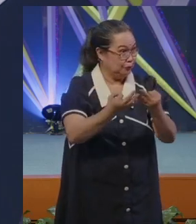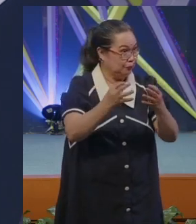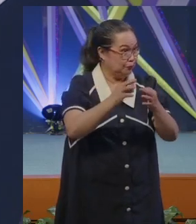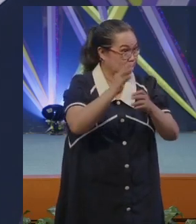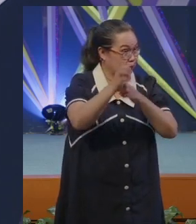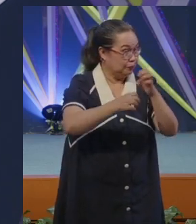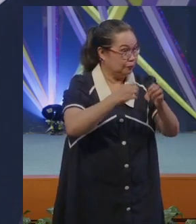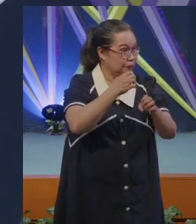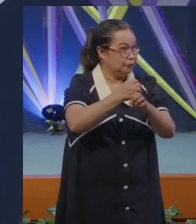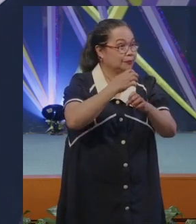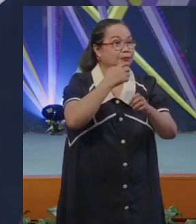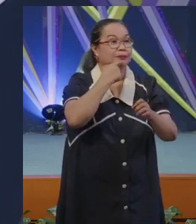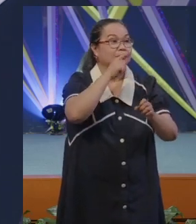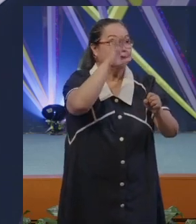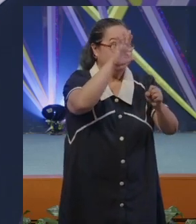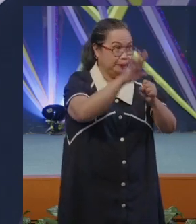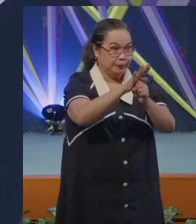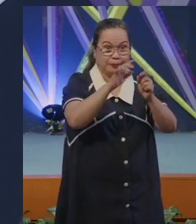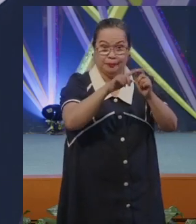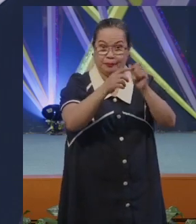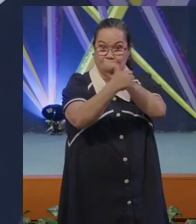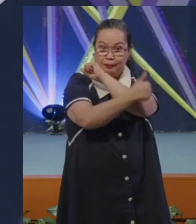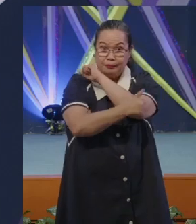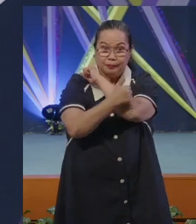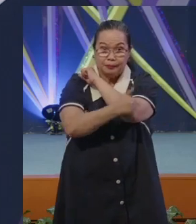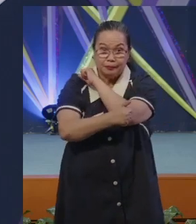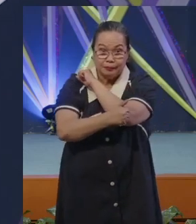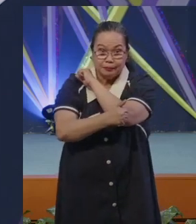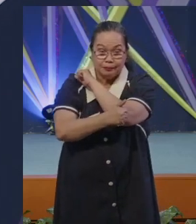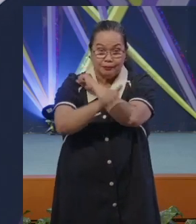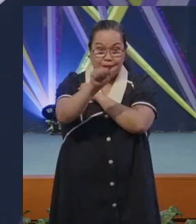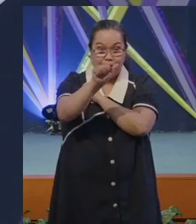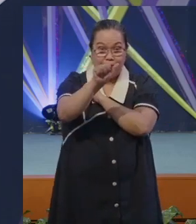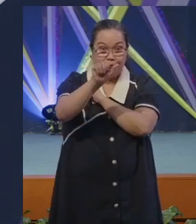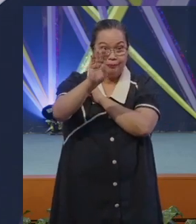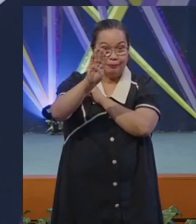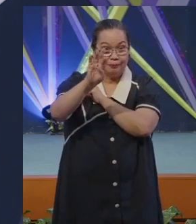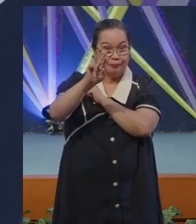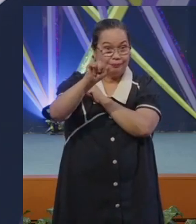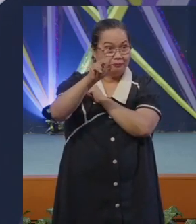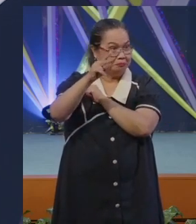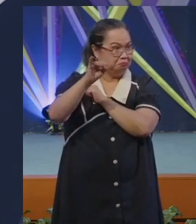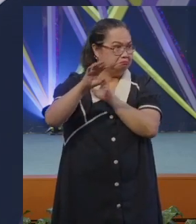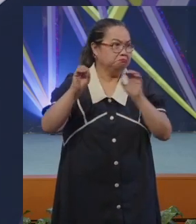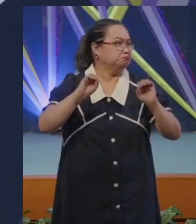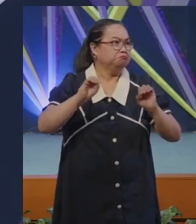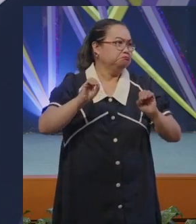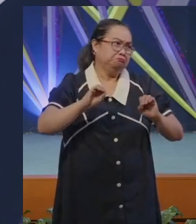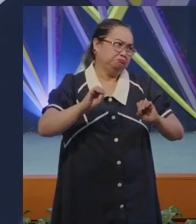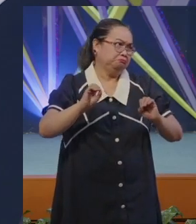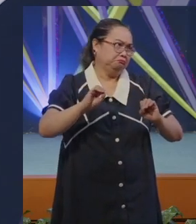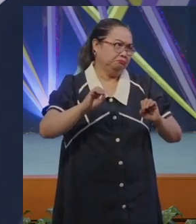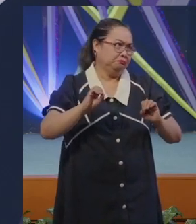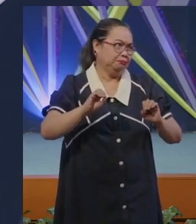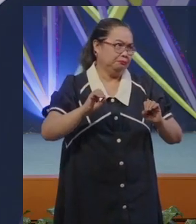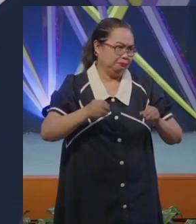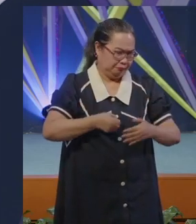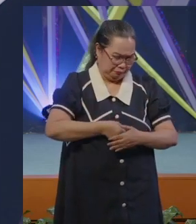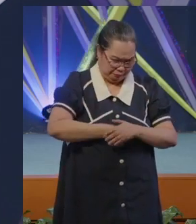Diyos si Abraham na kakaroon siya ng pamilya. Wala silang anak mag-asawa noon Magkakaroon sila ng